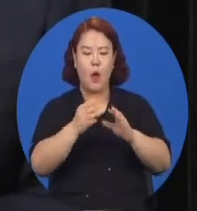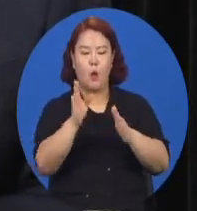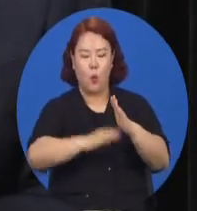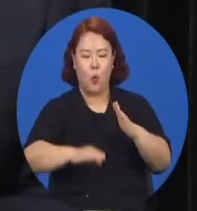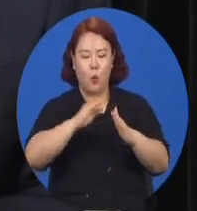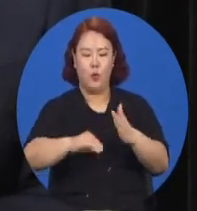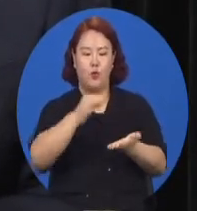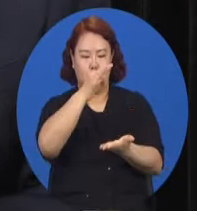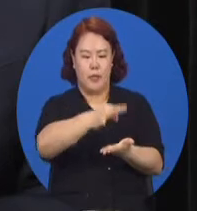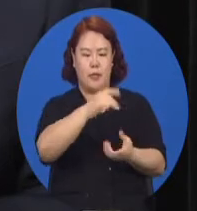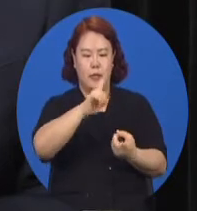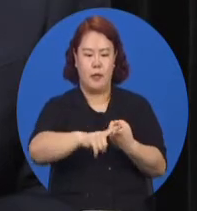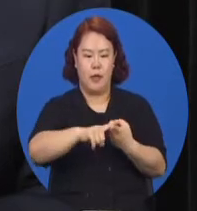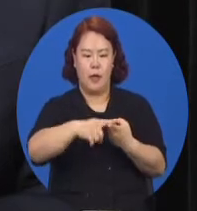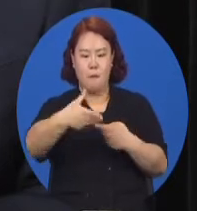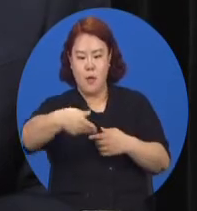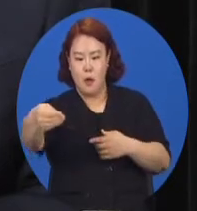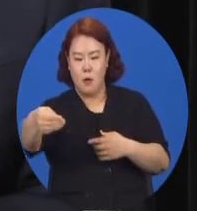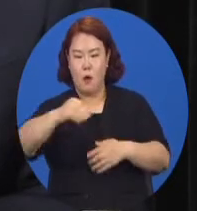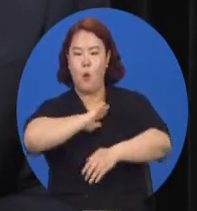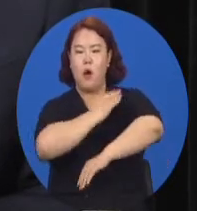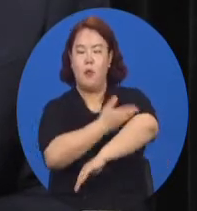잘 활용하고 또 하나는 우리가